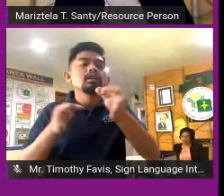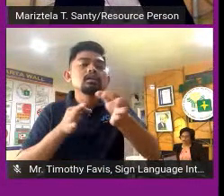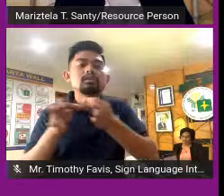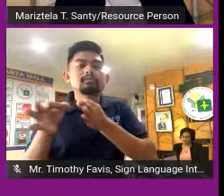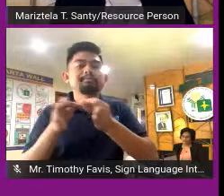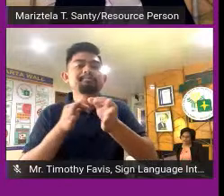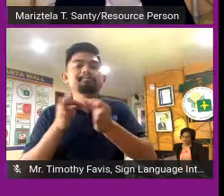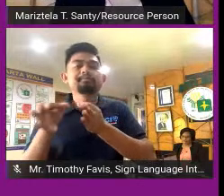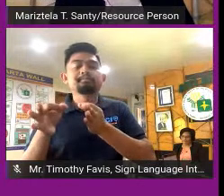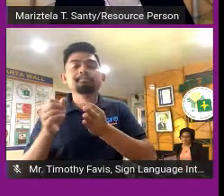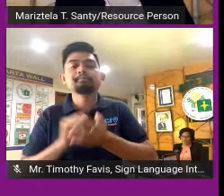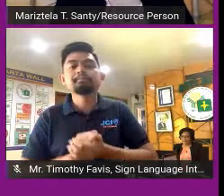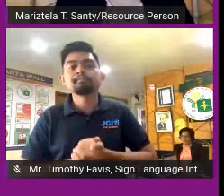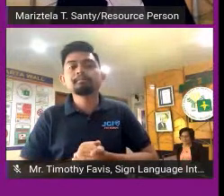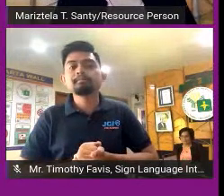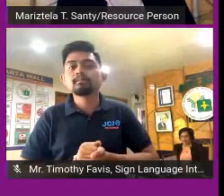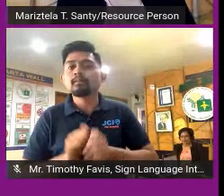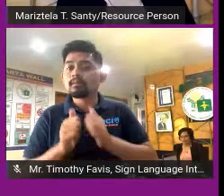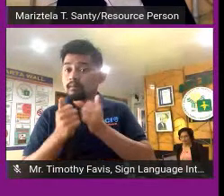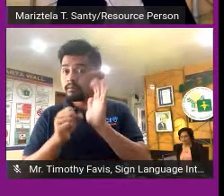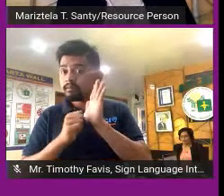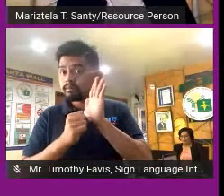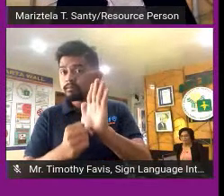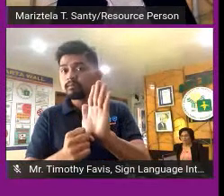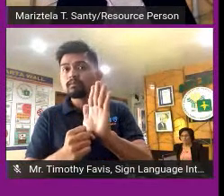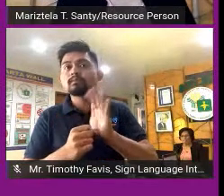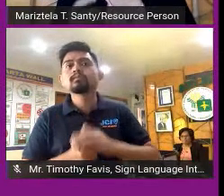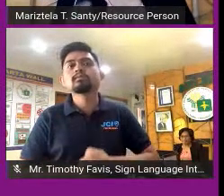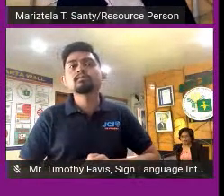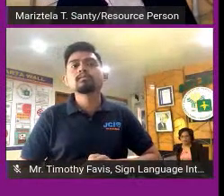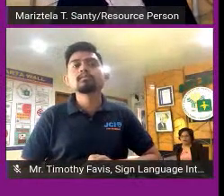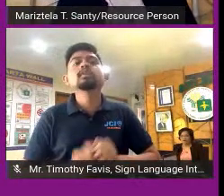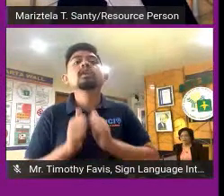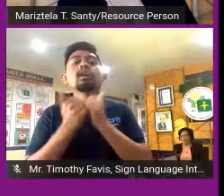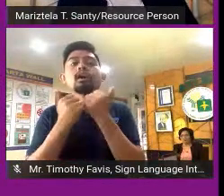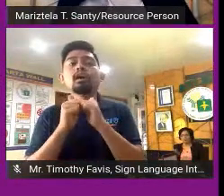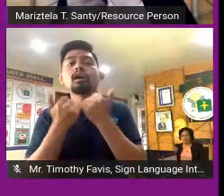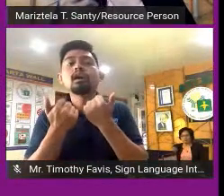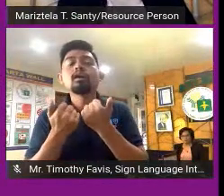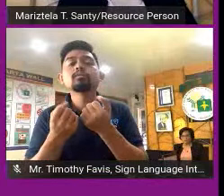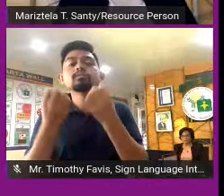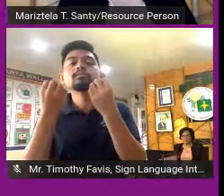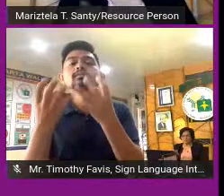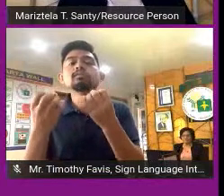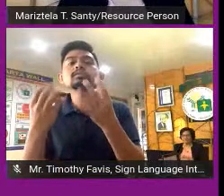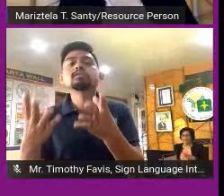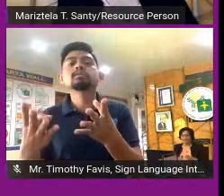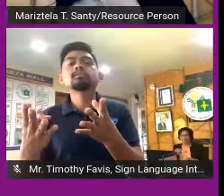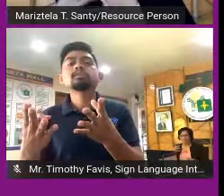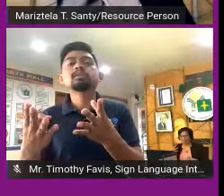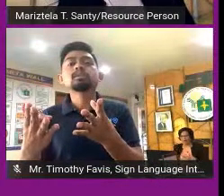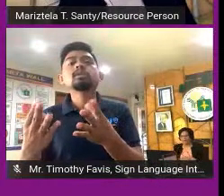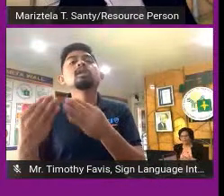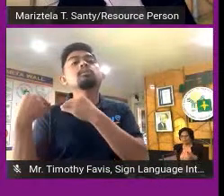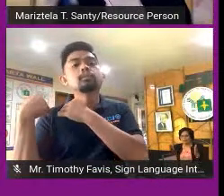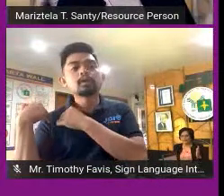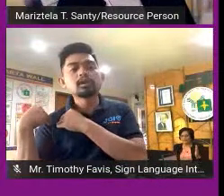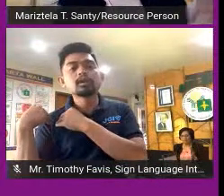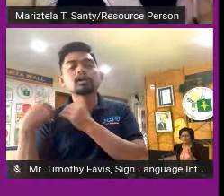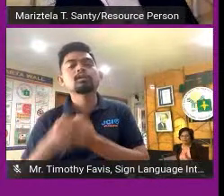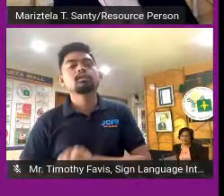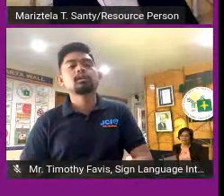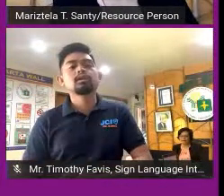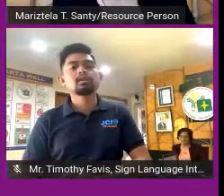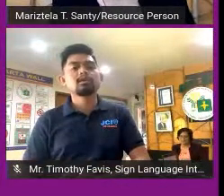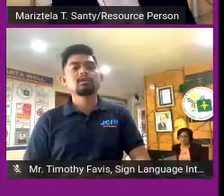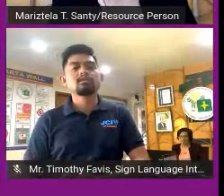explanation or pinapakita dito kung paano ang multiple burden. Ibig sabihin, maraming gawain na pwede